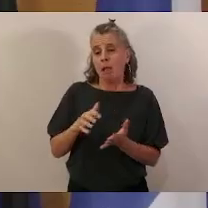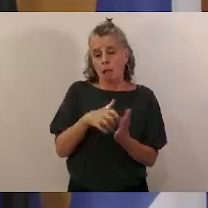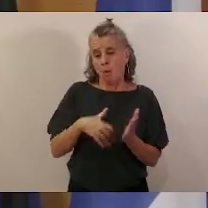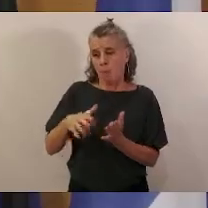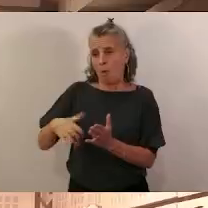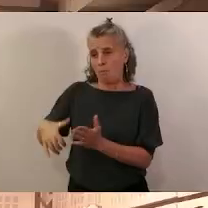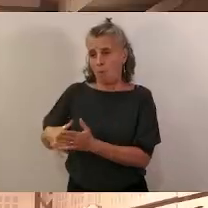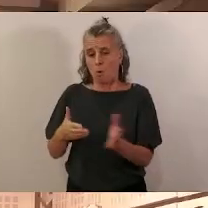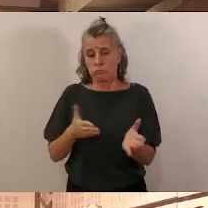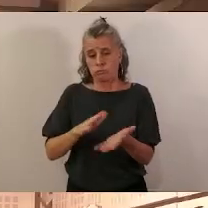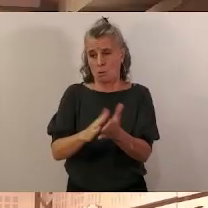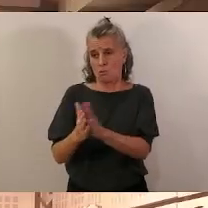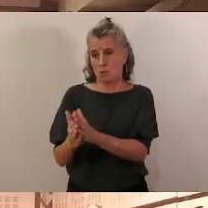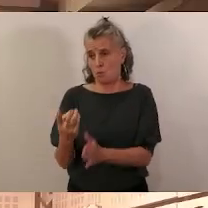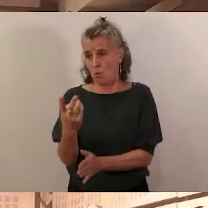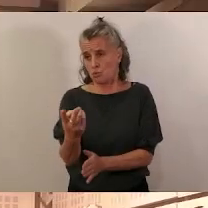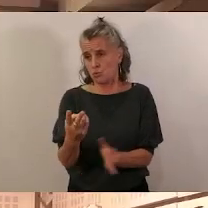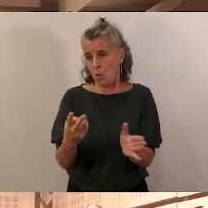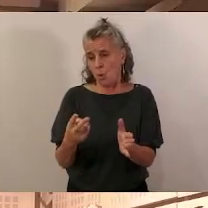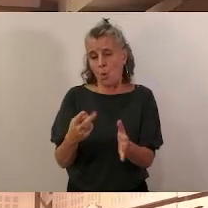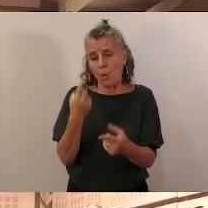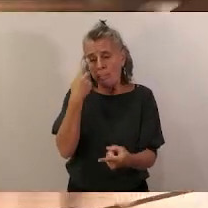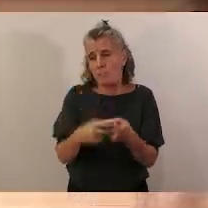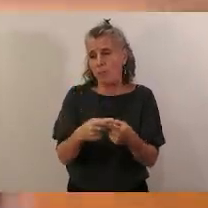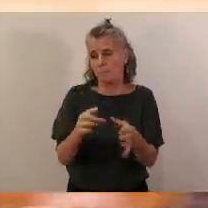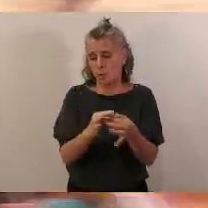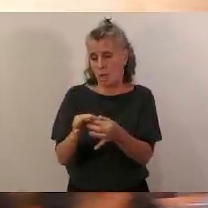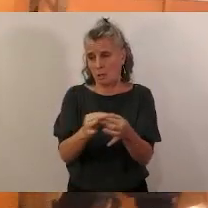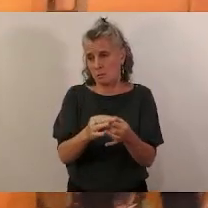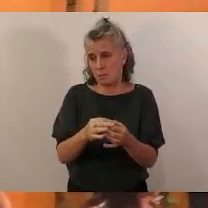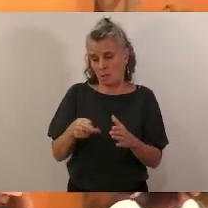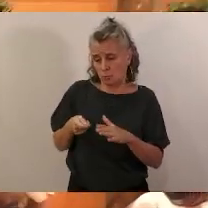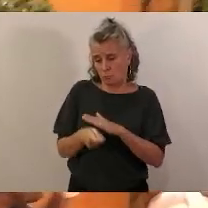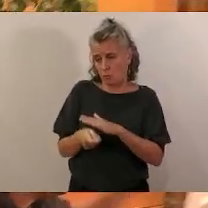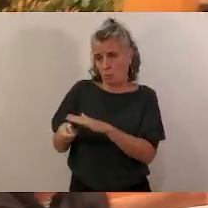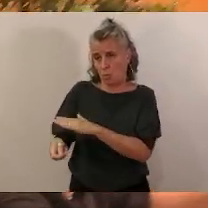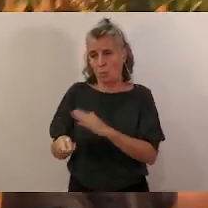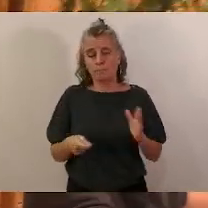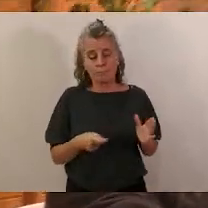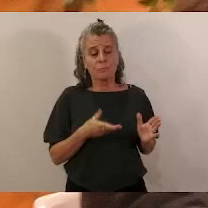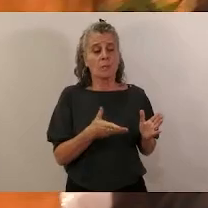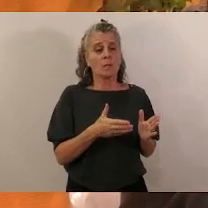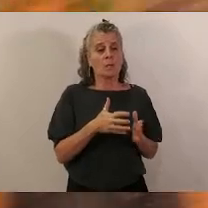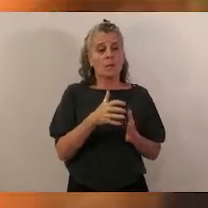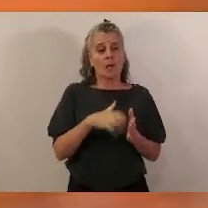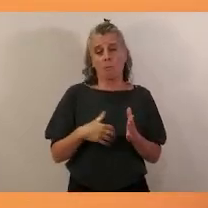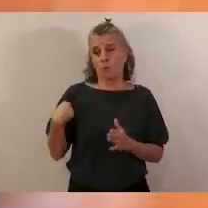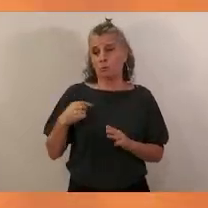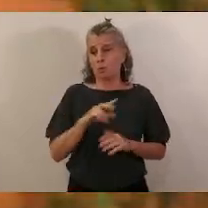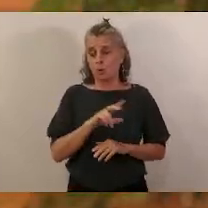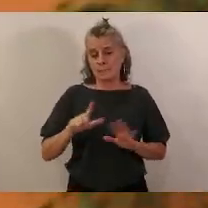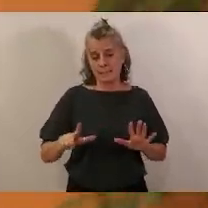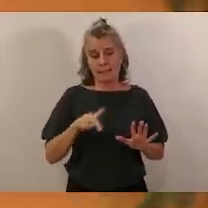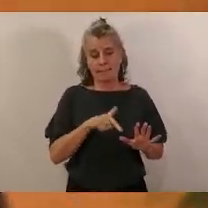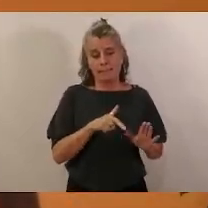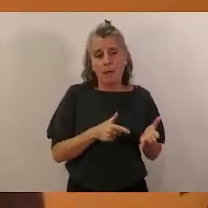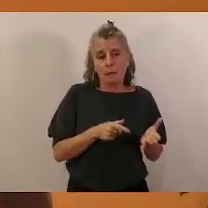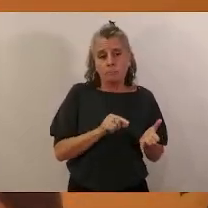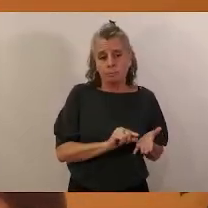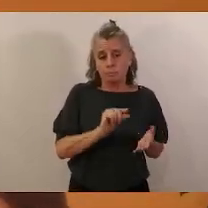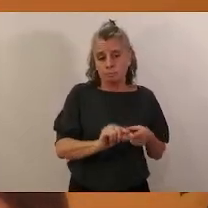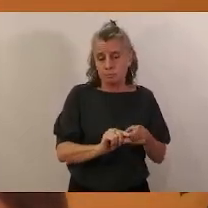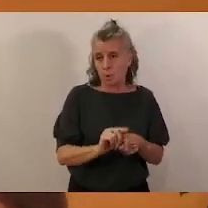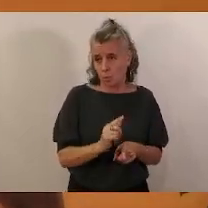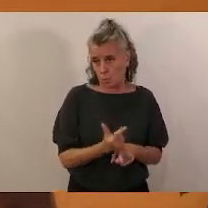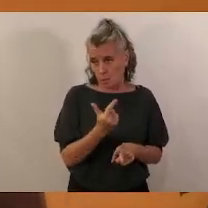de solidarité. Le rapport numéro 37 est la deuxième répartition des subventions dans le cadre du contrat territorial d'accueil